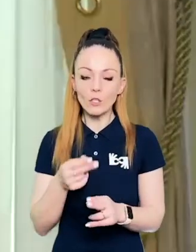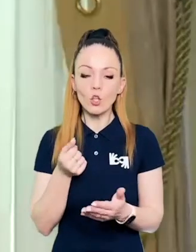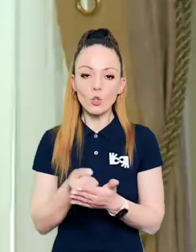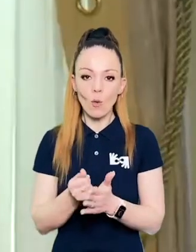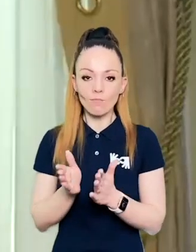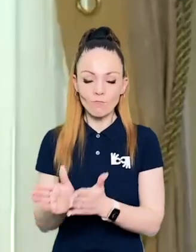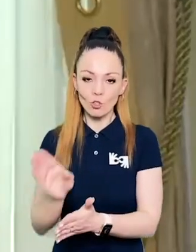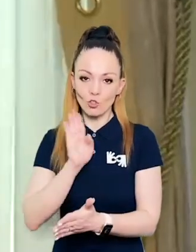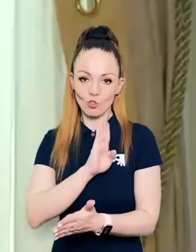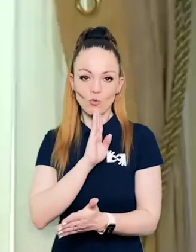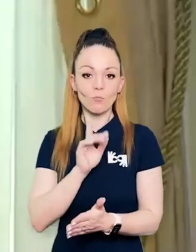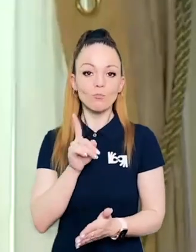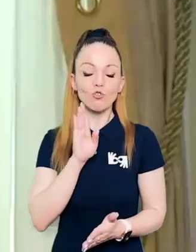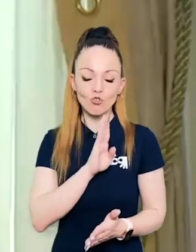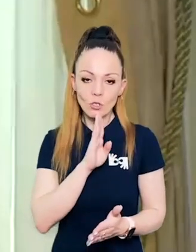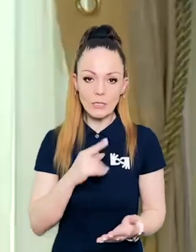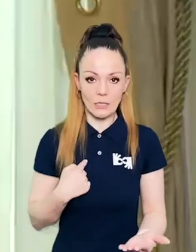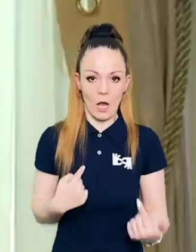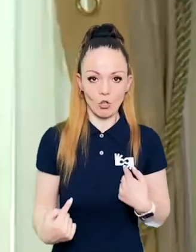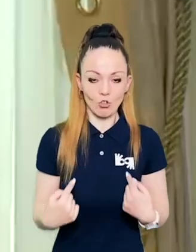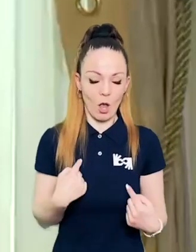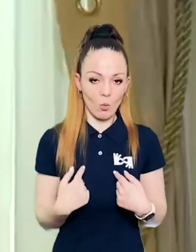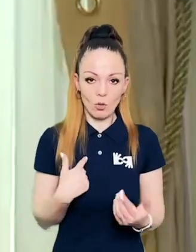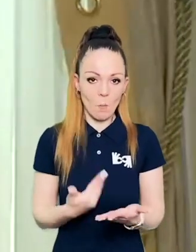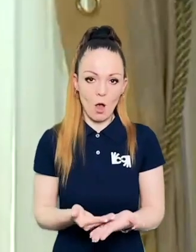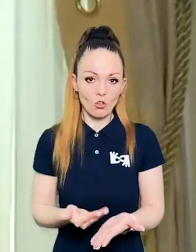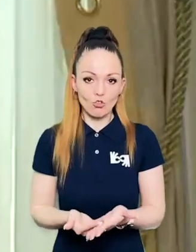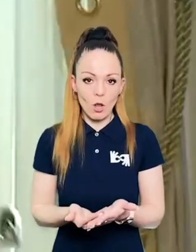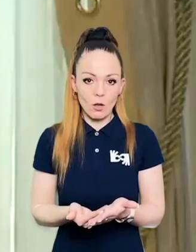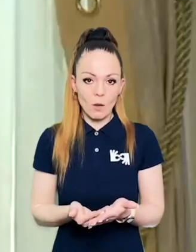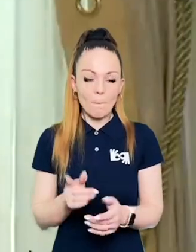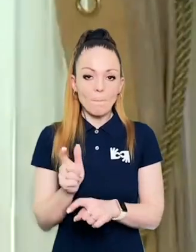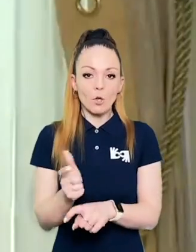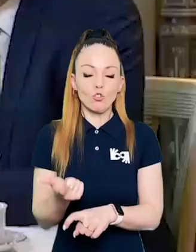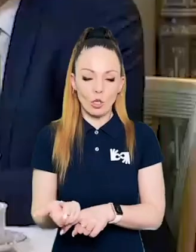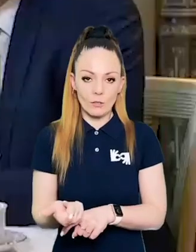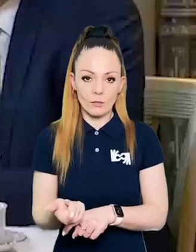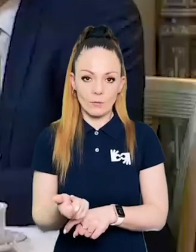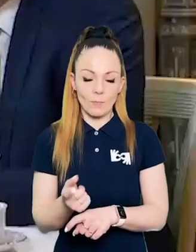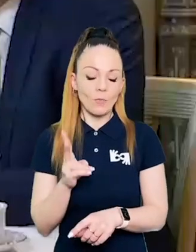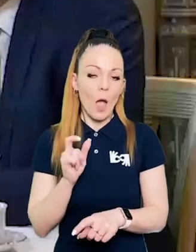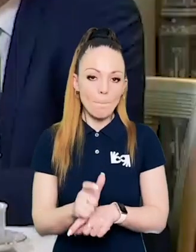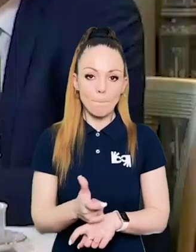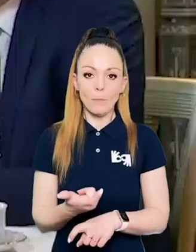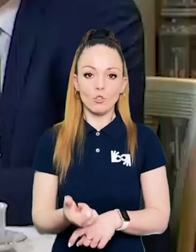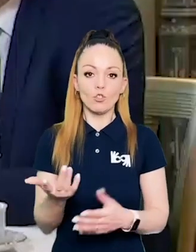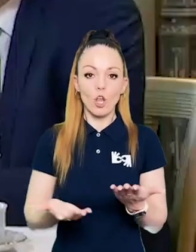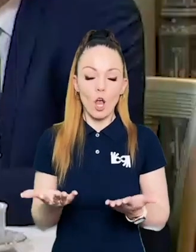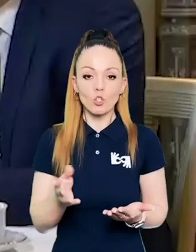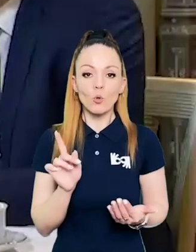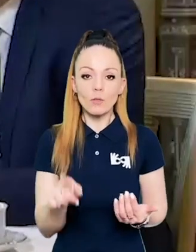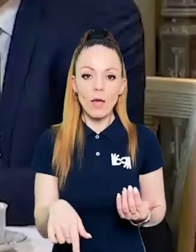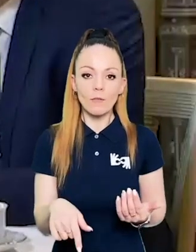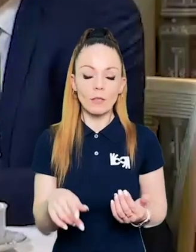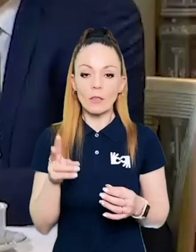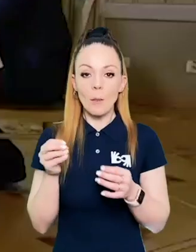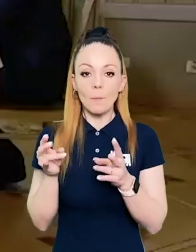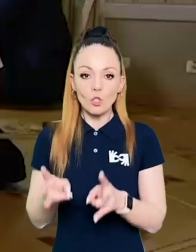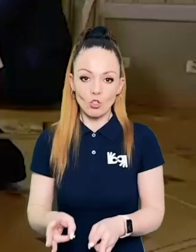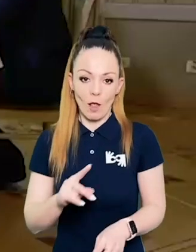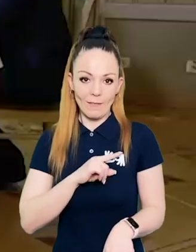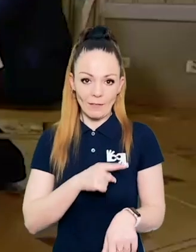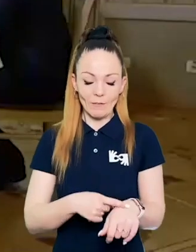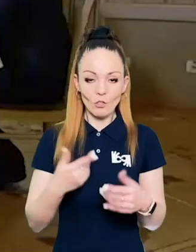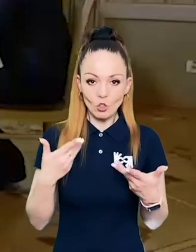до жінок, тому що, знову ж таки, жінки страждають майже в більшості випадках найбільше. Якщо навіть